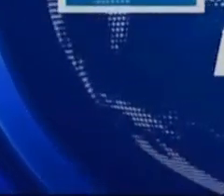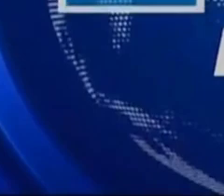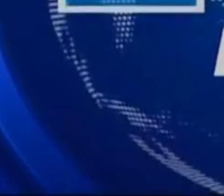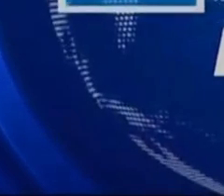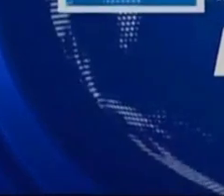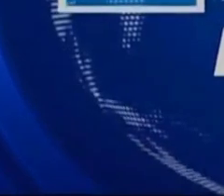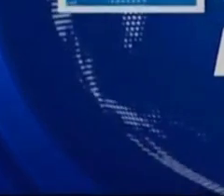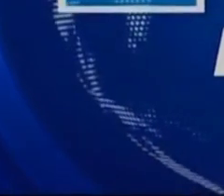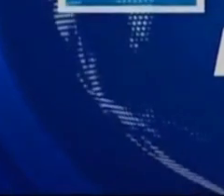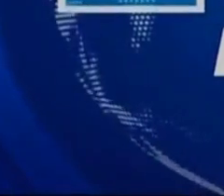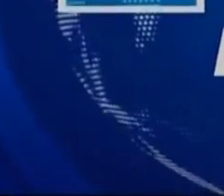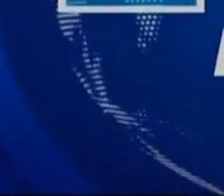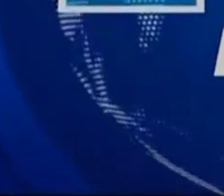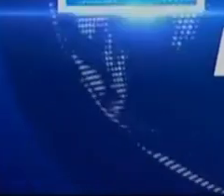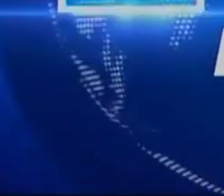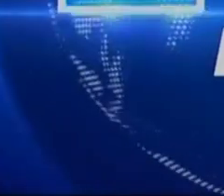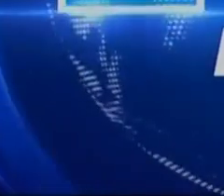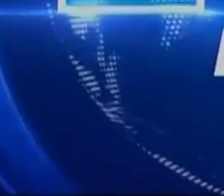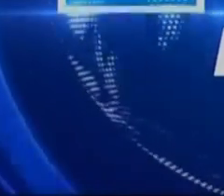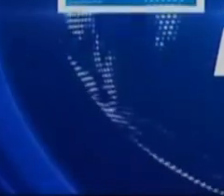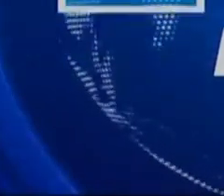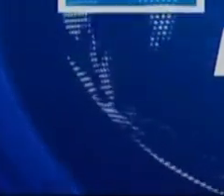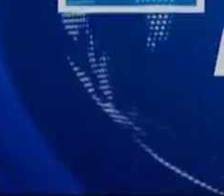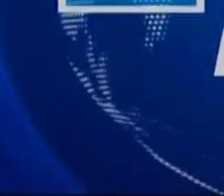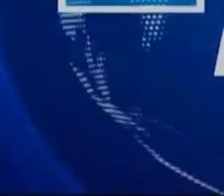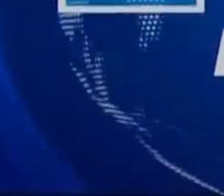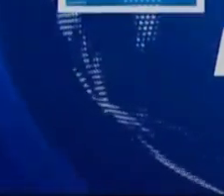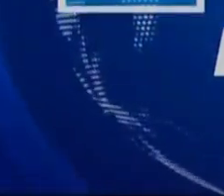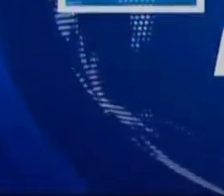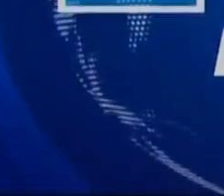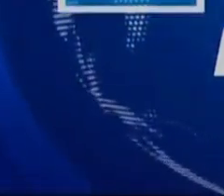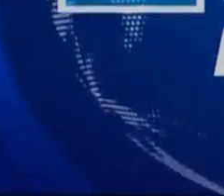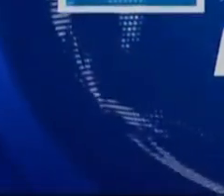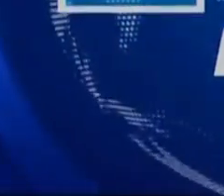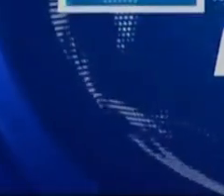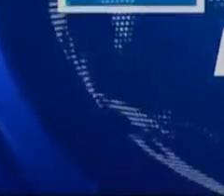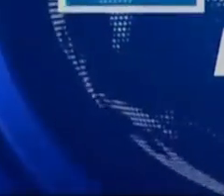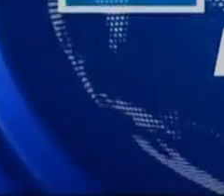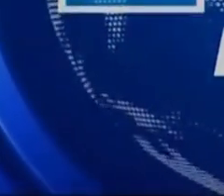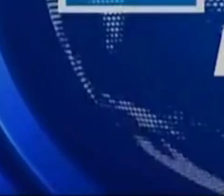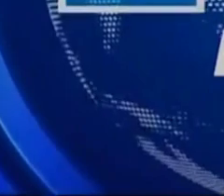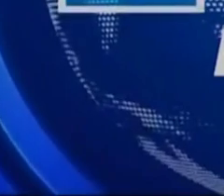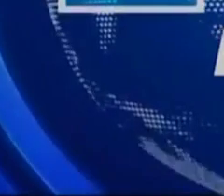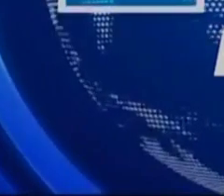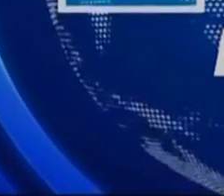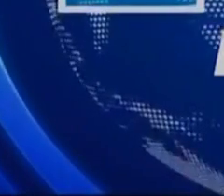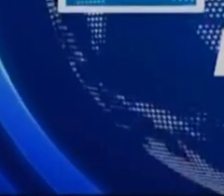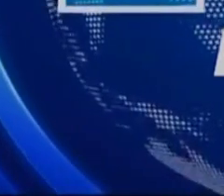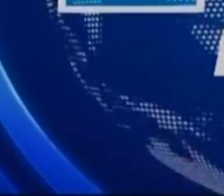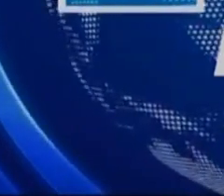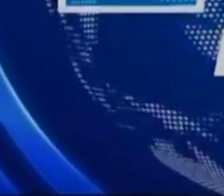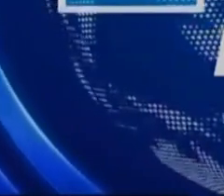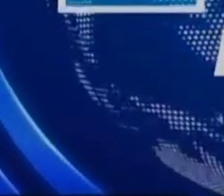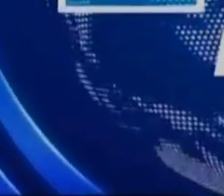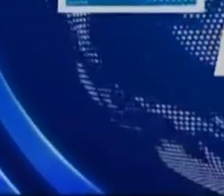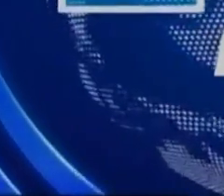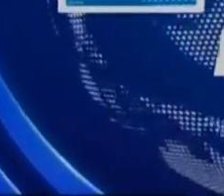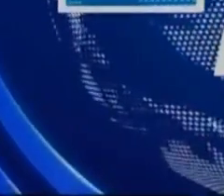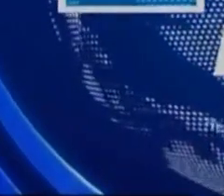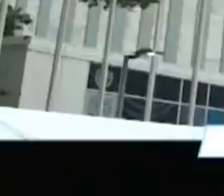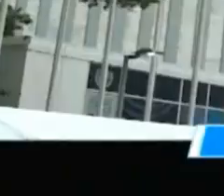rencontrer quelques chefs d'État, notamment Antonio Guterres. Suivez ce reportage.